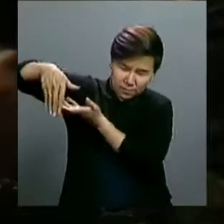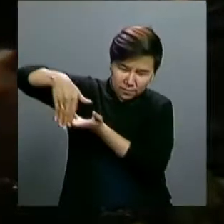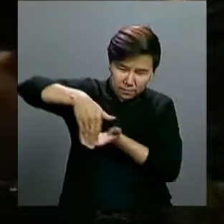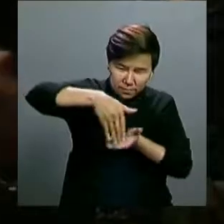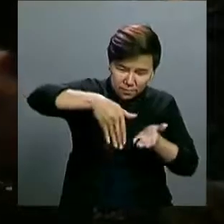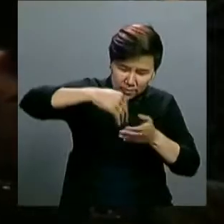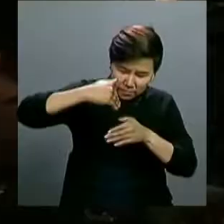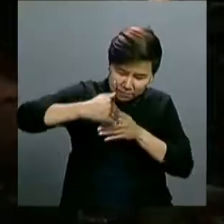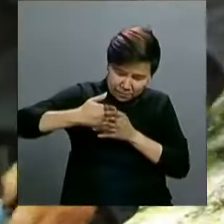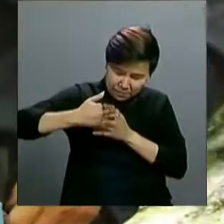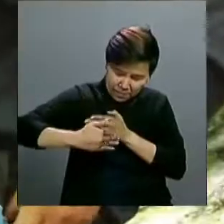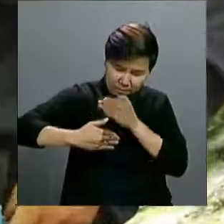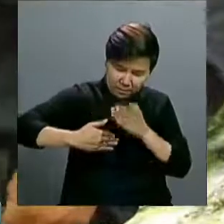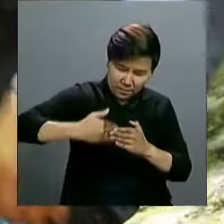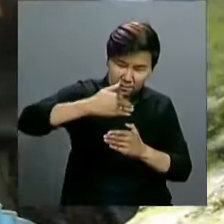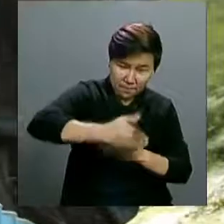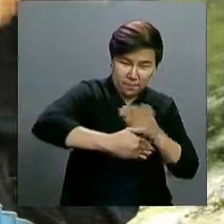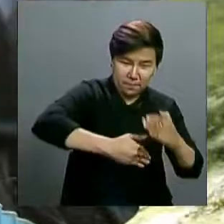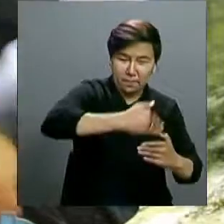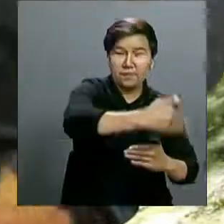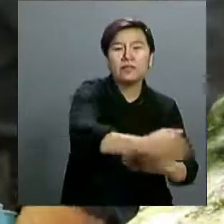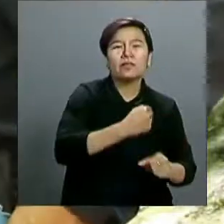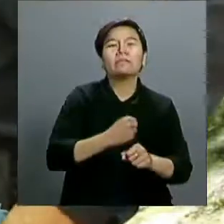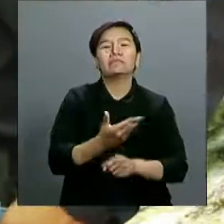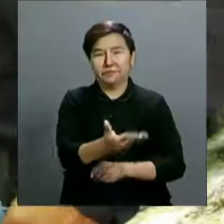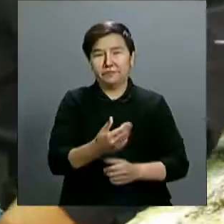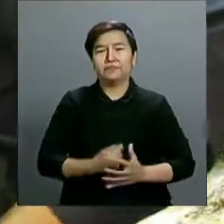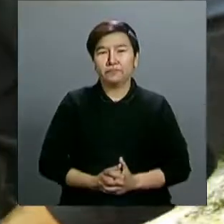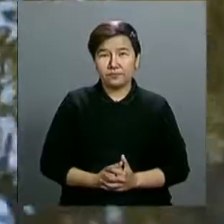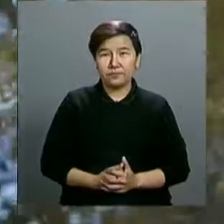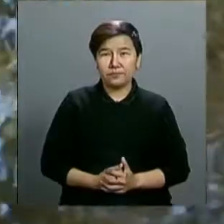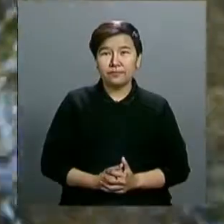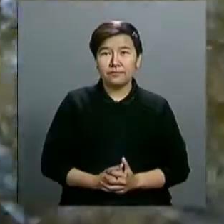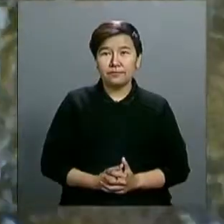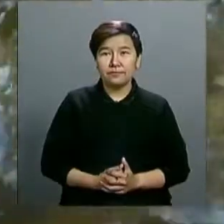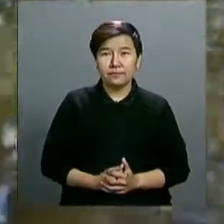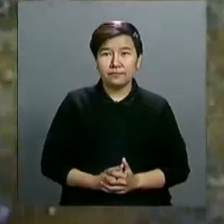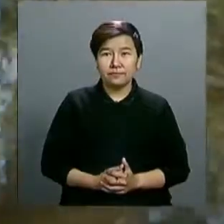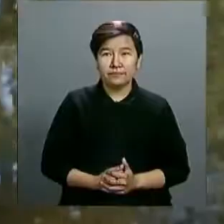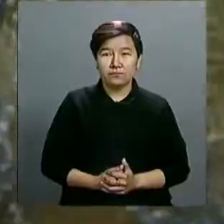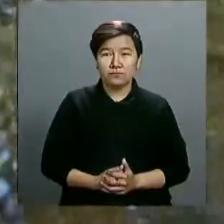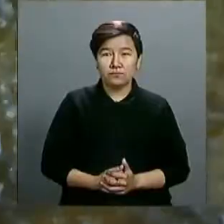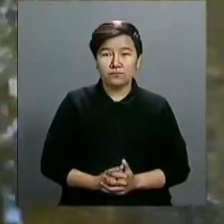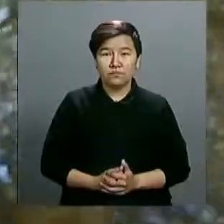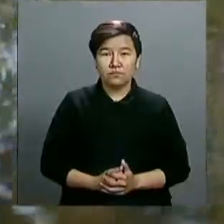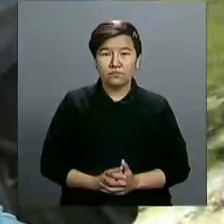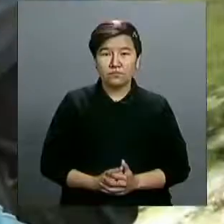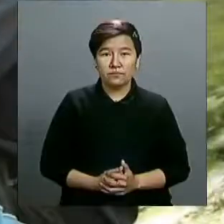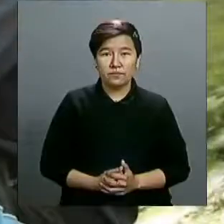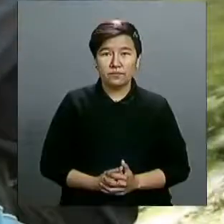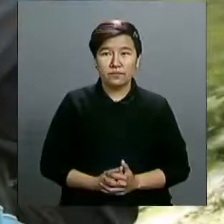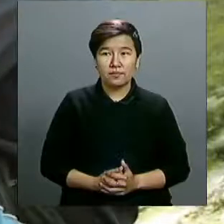างห้อยนี่มีเยอะนะครับมีเป็น 7-80 ลูกอย่างห้อยนี้ก็มี 4-5 ลูกที่เราทำกันนี้ครับที่มาซ่อมแซมกันเนี่ย